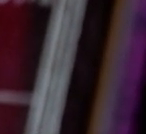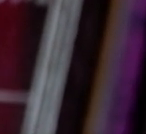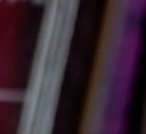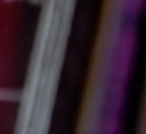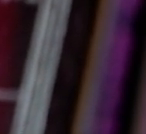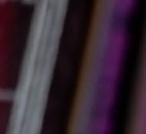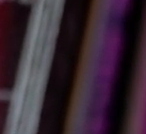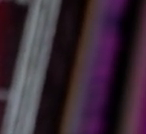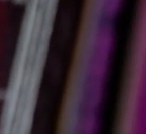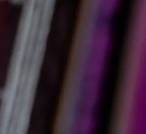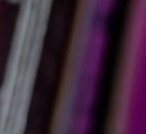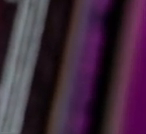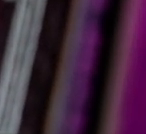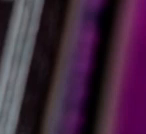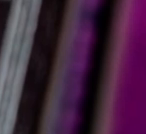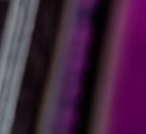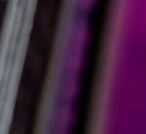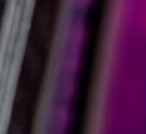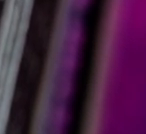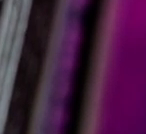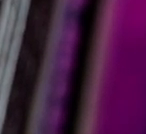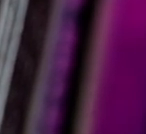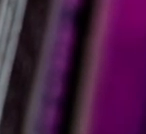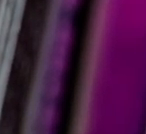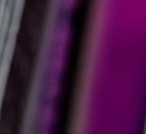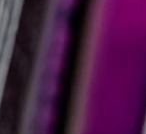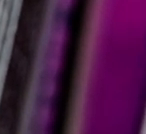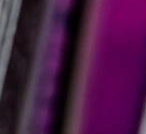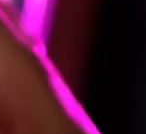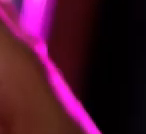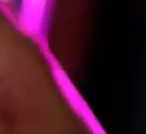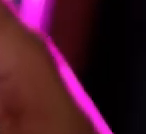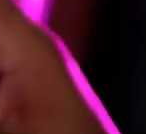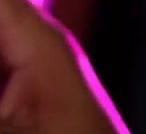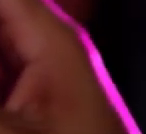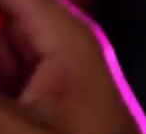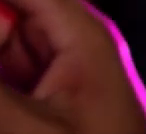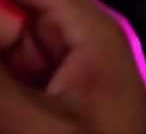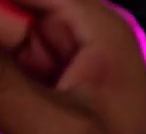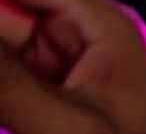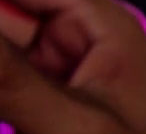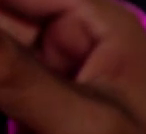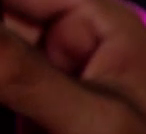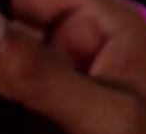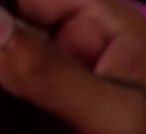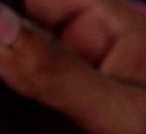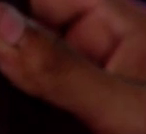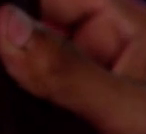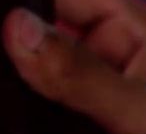to'la Sharqda Pushkin paydo bo'ldi nomli maqola chiqadi. Shoirning quyosh bilan